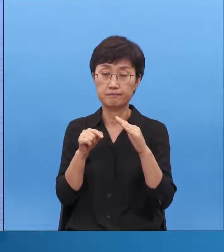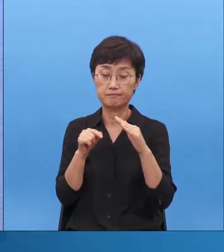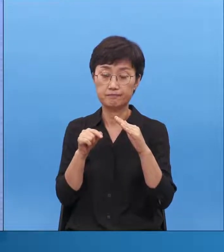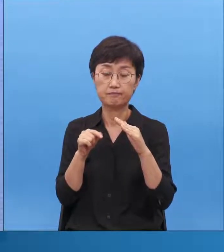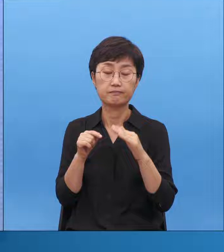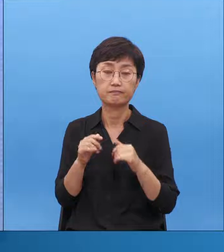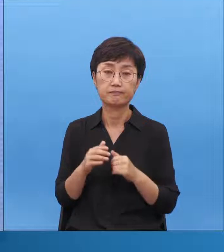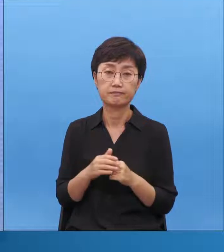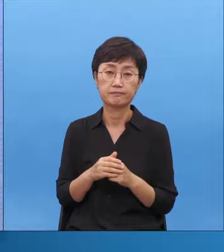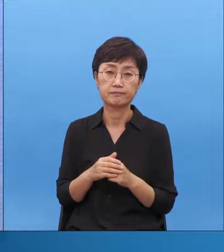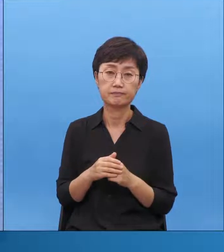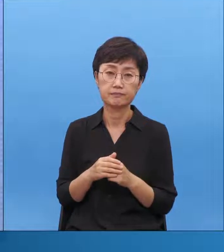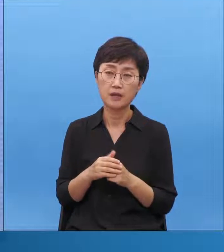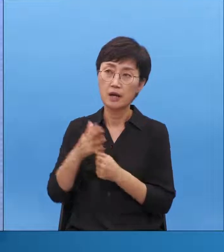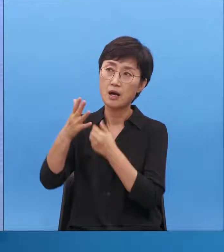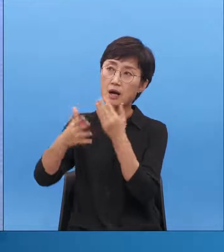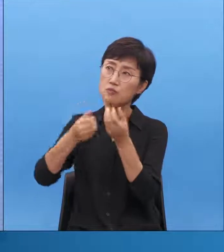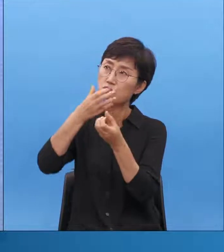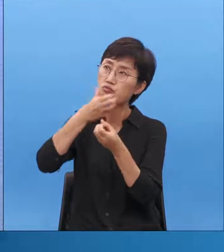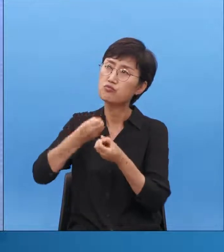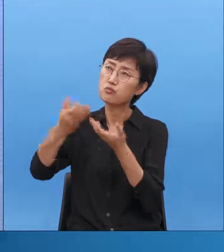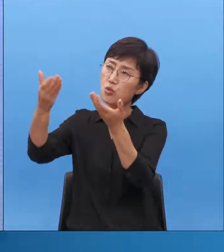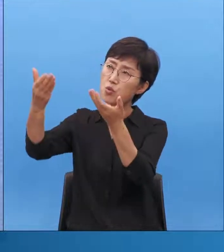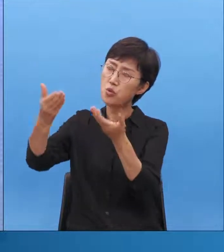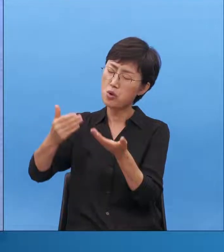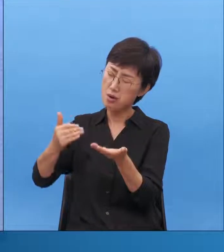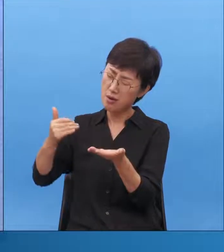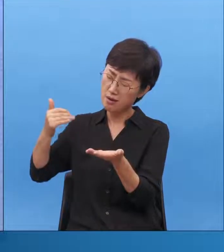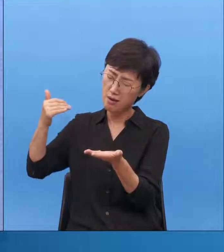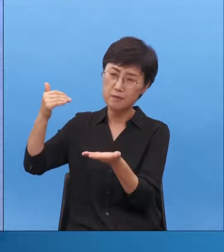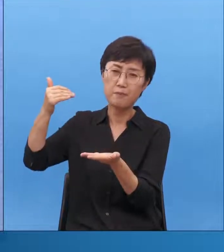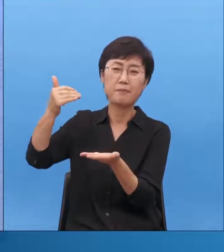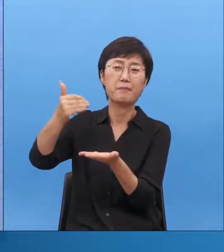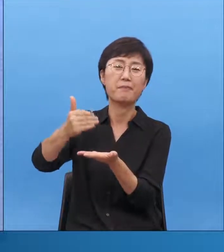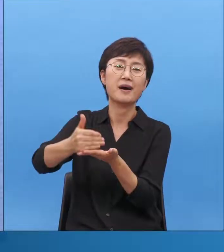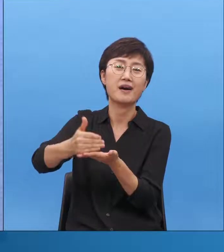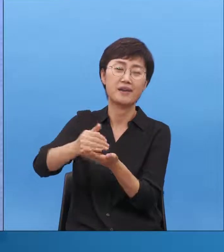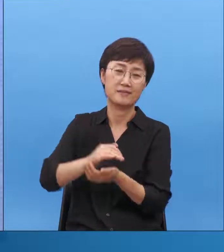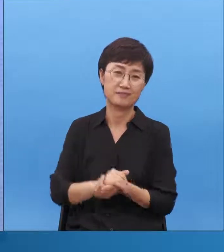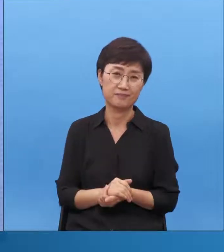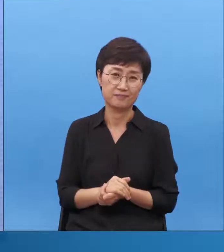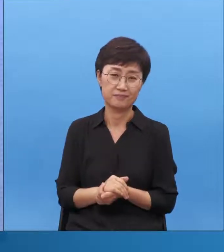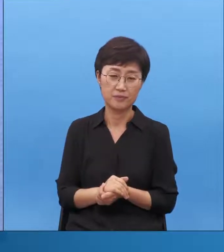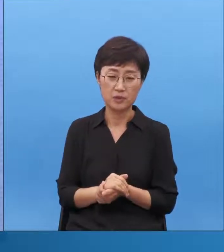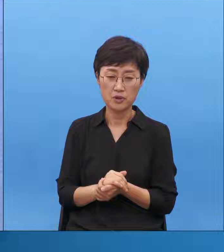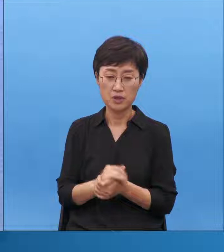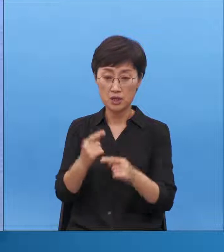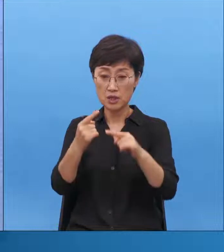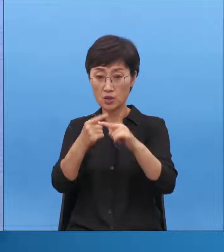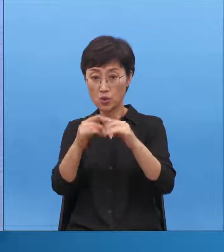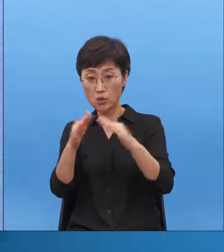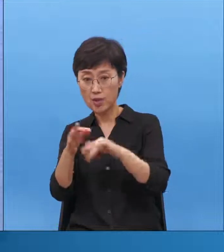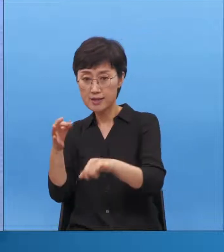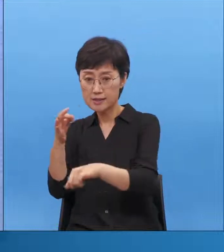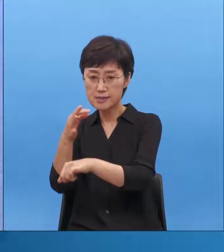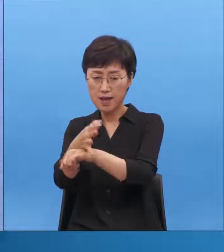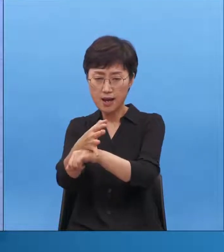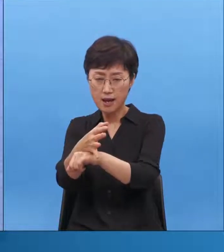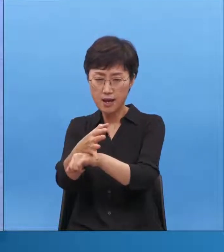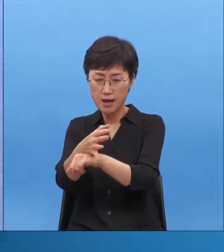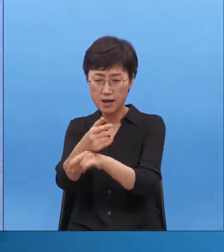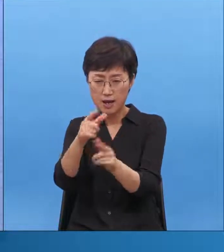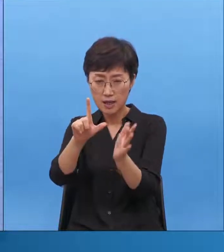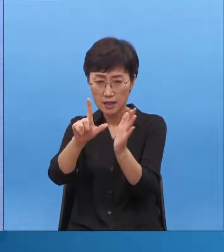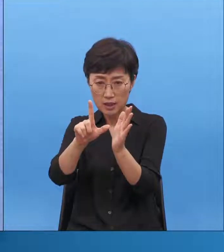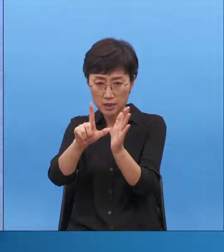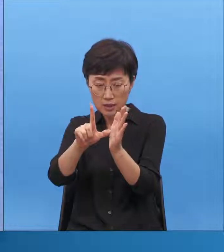하나님이 하실 축복이 많은지 성전 구입을 너무 절묘하게 지금 잘했어요. And maybe God has all these